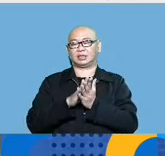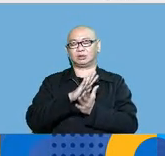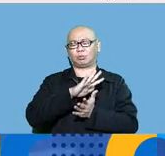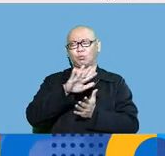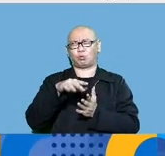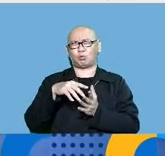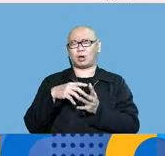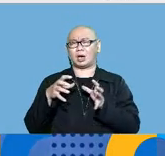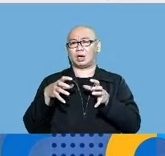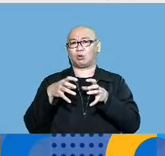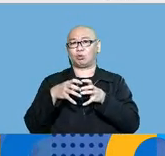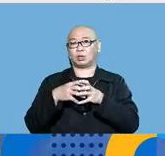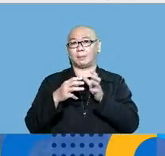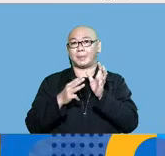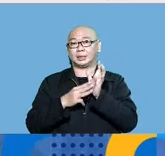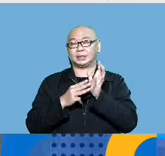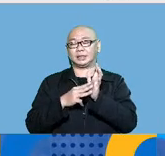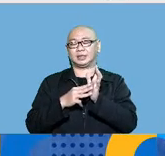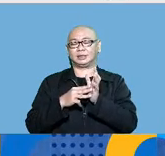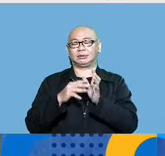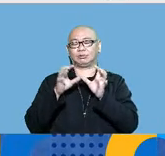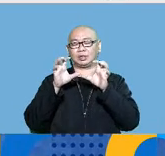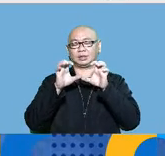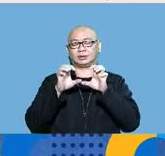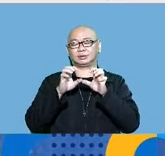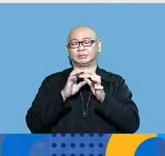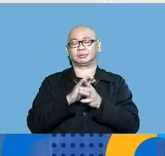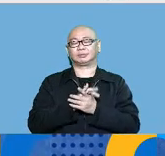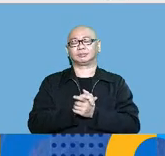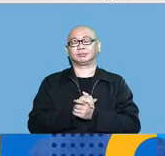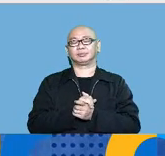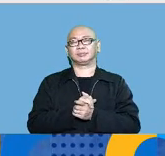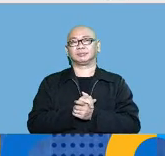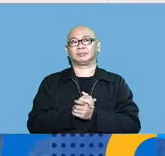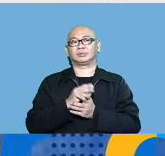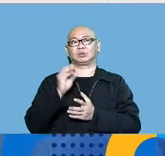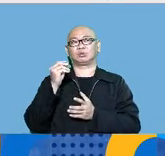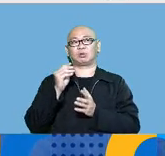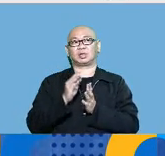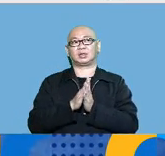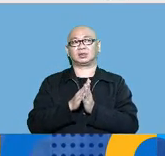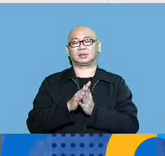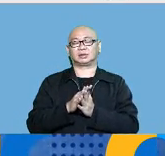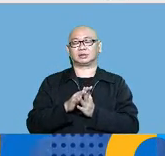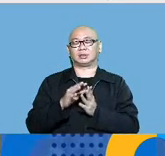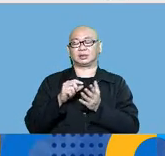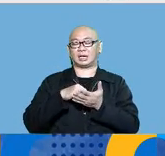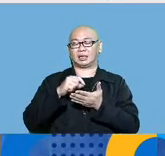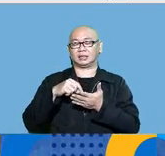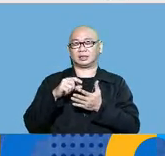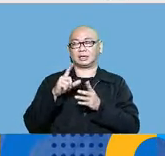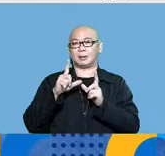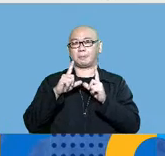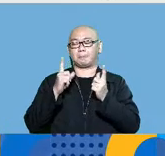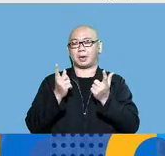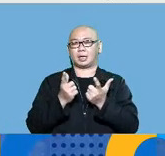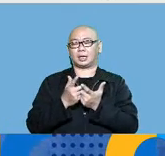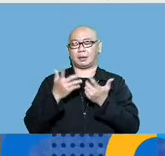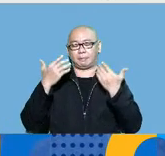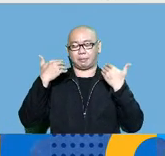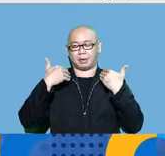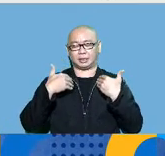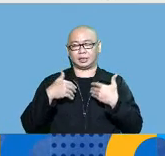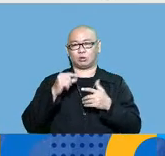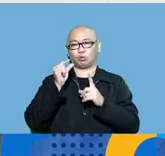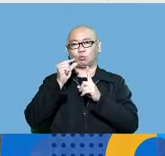anggota Majelis Profesor Universitas Negeri Semarang, Ketua dan Sekretaris Lembaga Badan